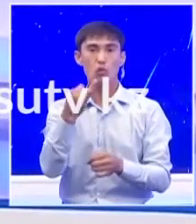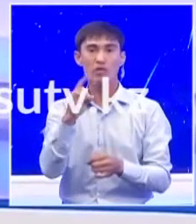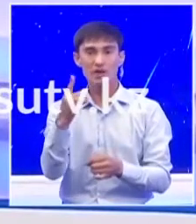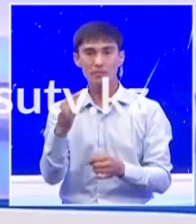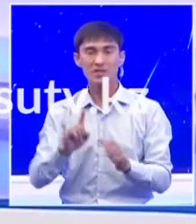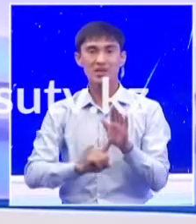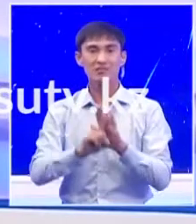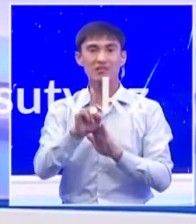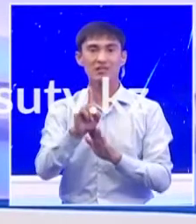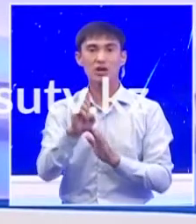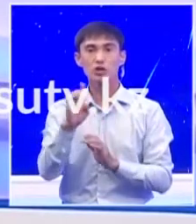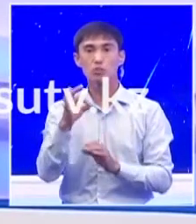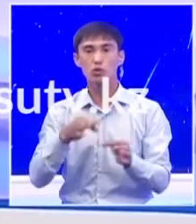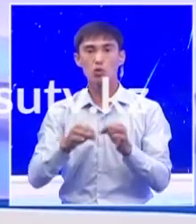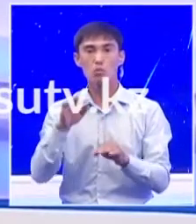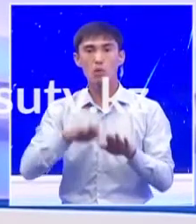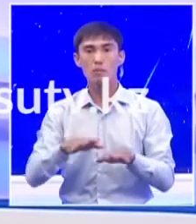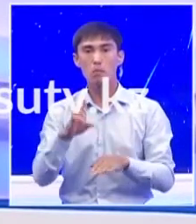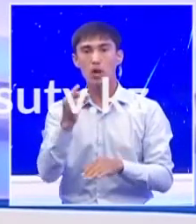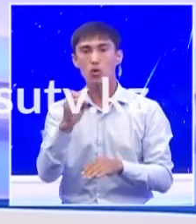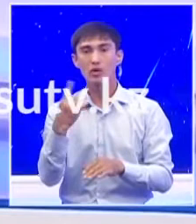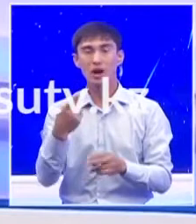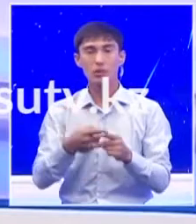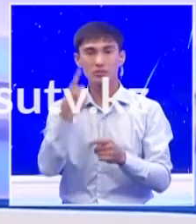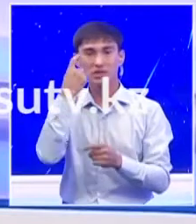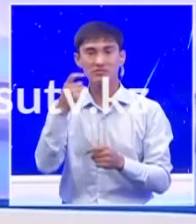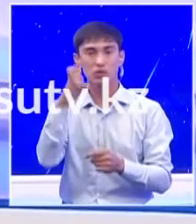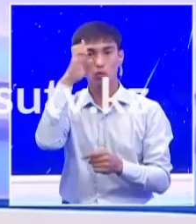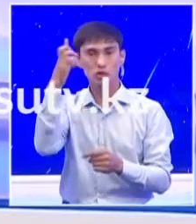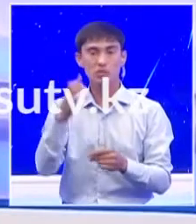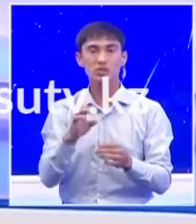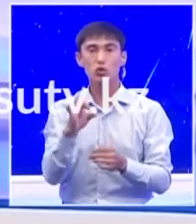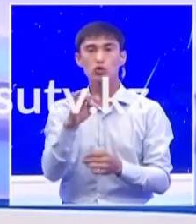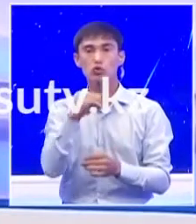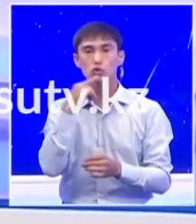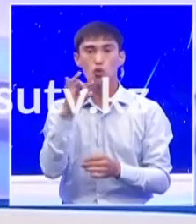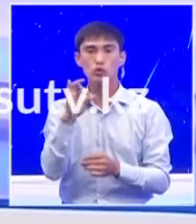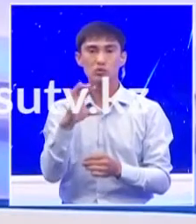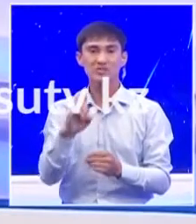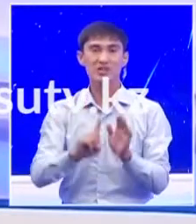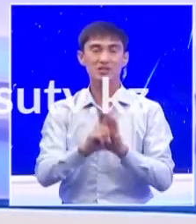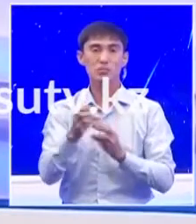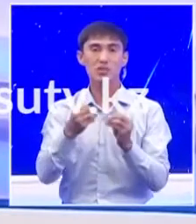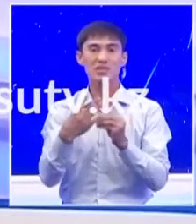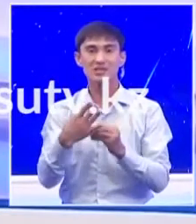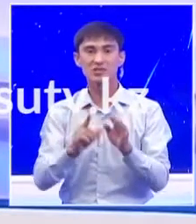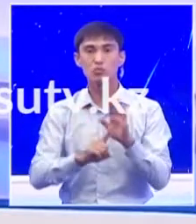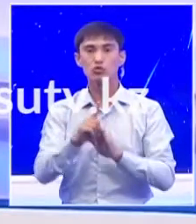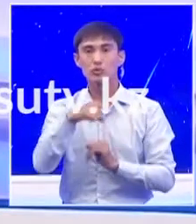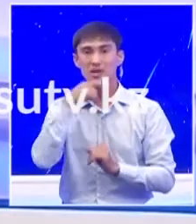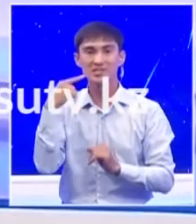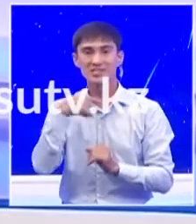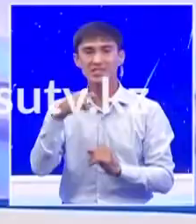с космодрома Байконур. Об этом сообщается на сайте госкорпорации «Роскосмос». Старт стал 15-м пуском